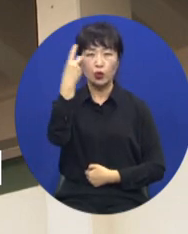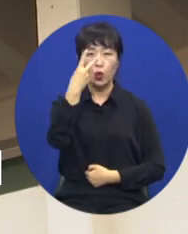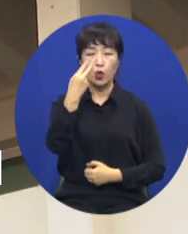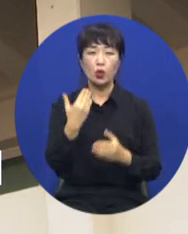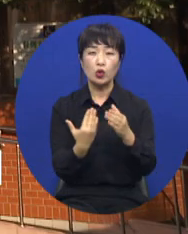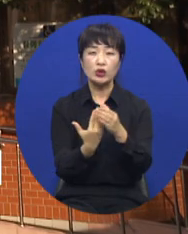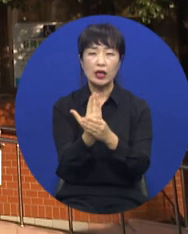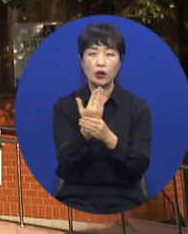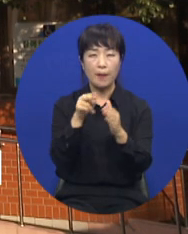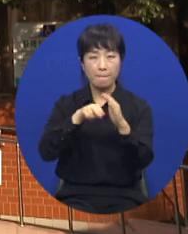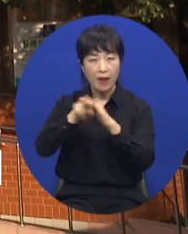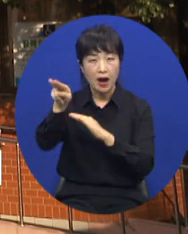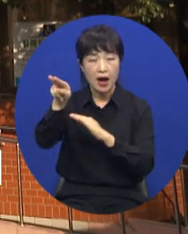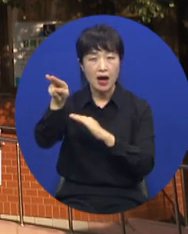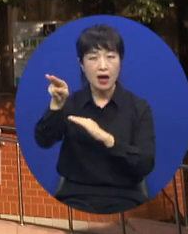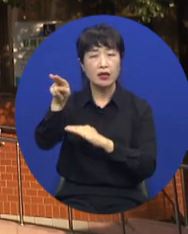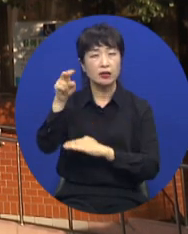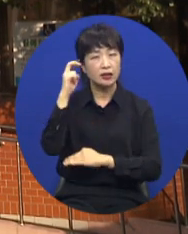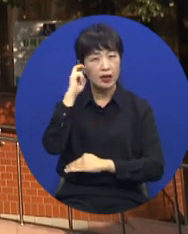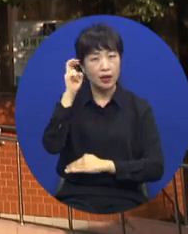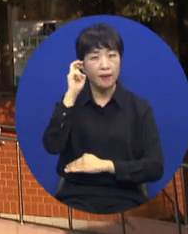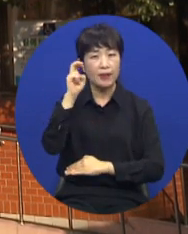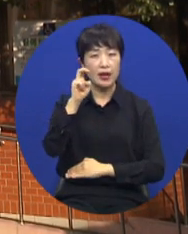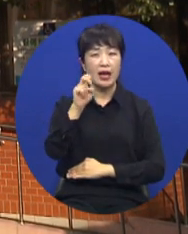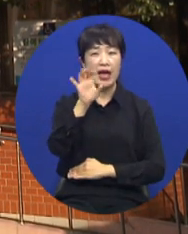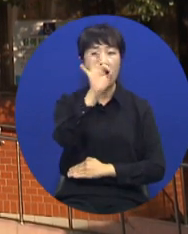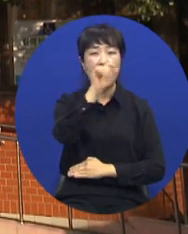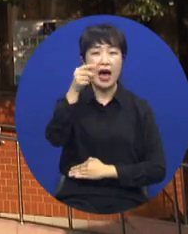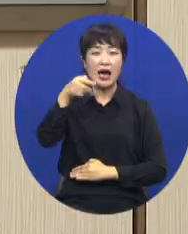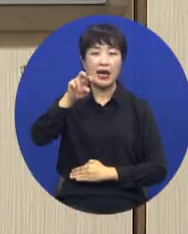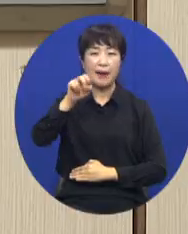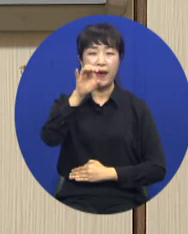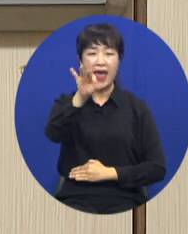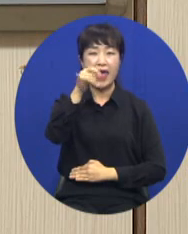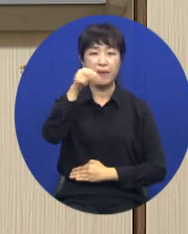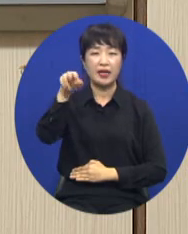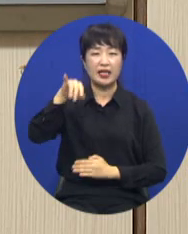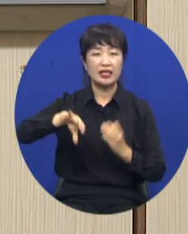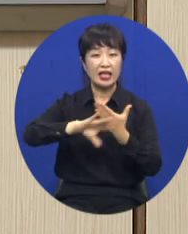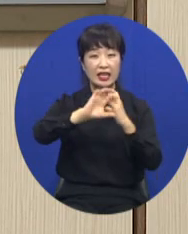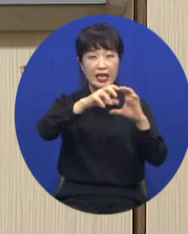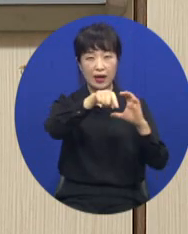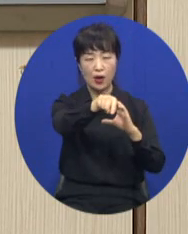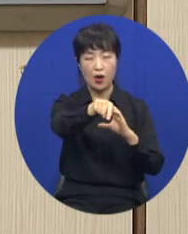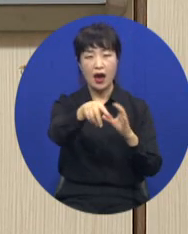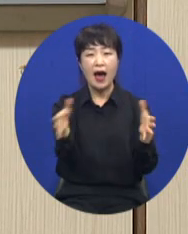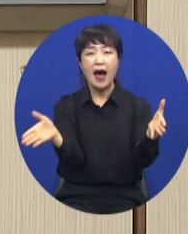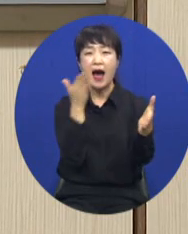직후 도피한 것으로 추정되는 아랍에밀리트에도